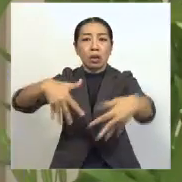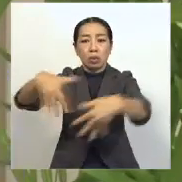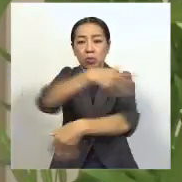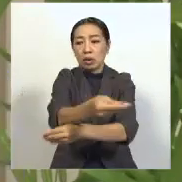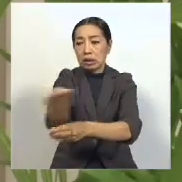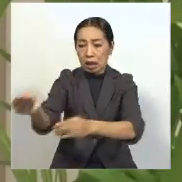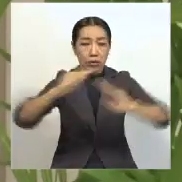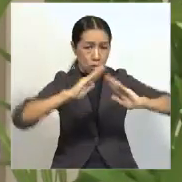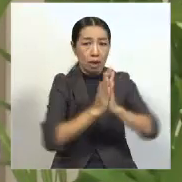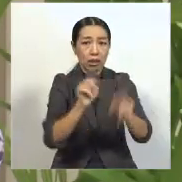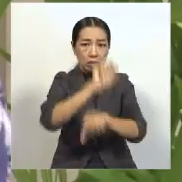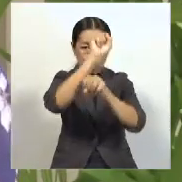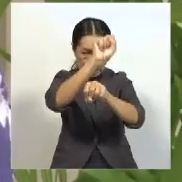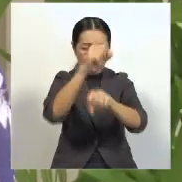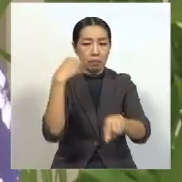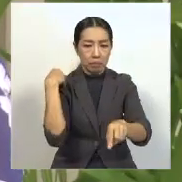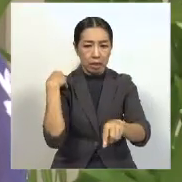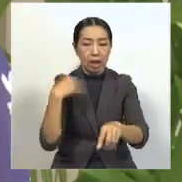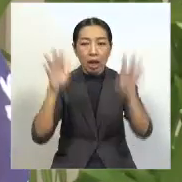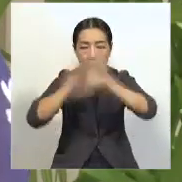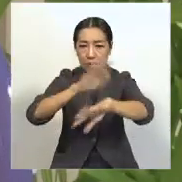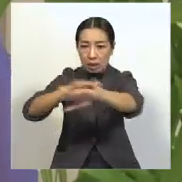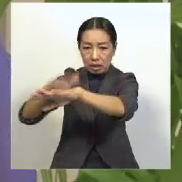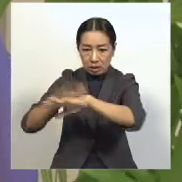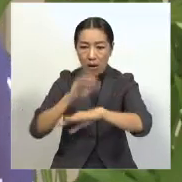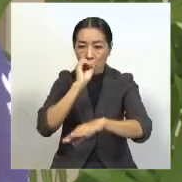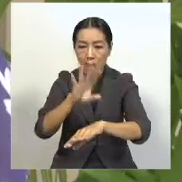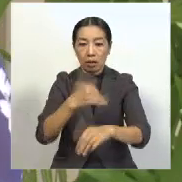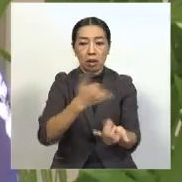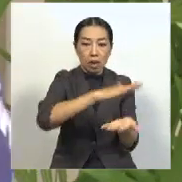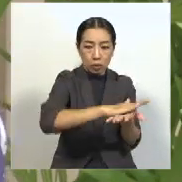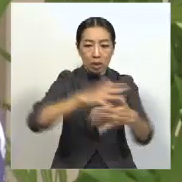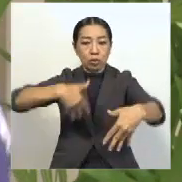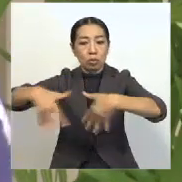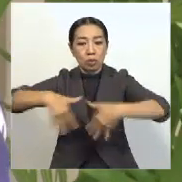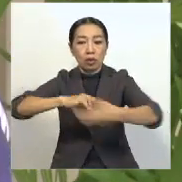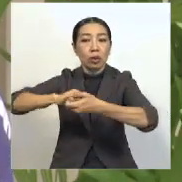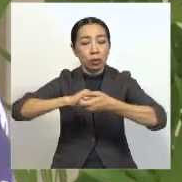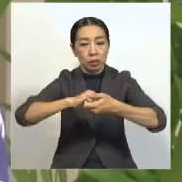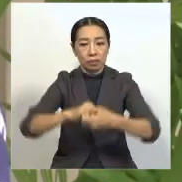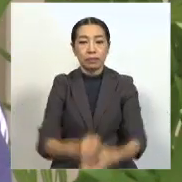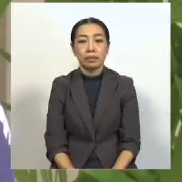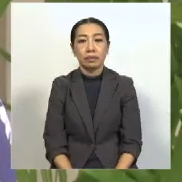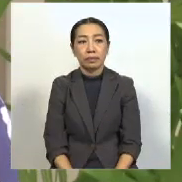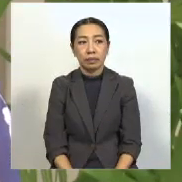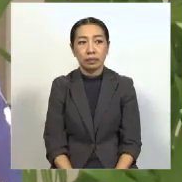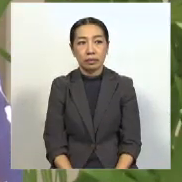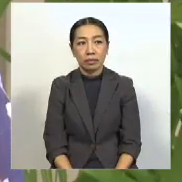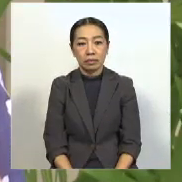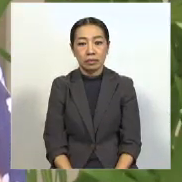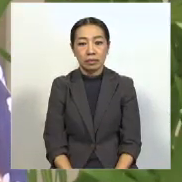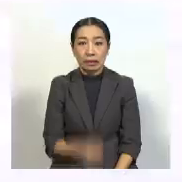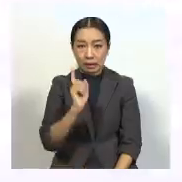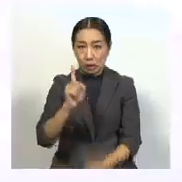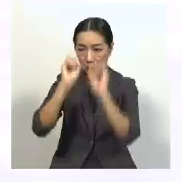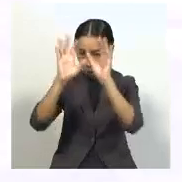ของที่วัดด้วยเนาะเป็นการช่วยเหลือกันทั้งในโรงเรียนแล้วก็ชุมชนรอบๆค่ะ ขอบคุณคุณ